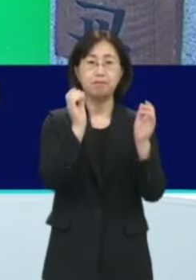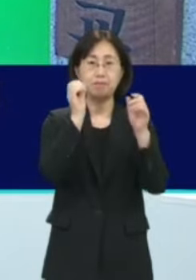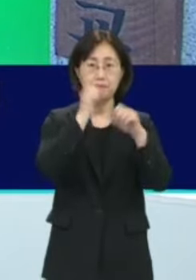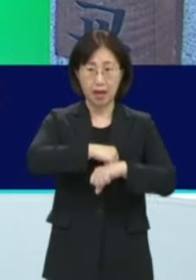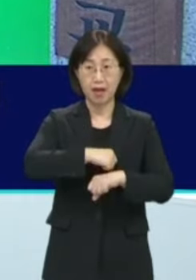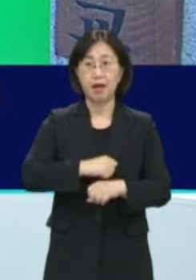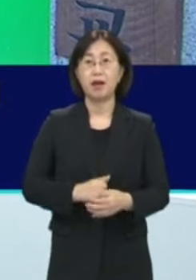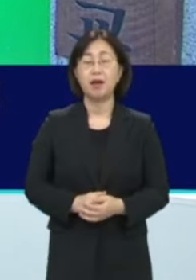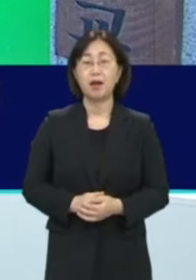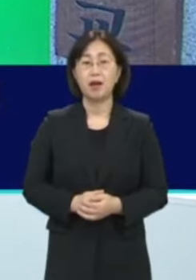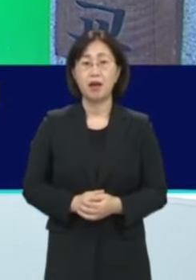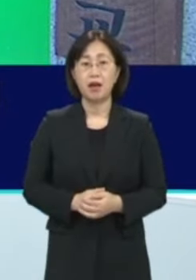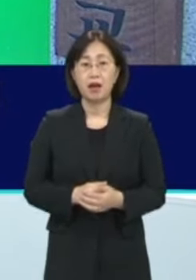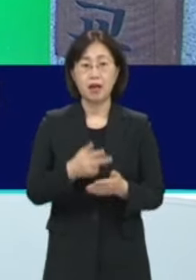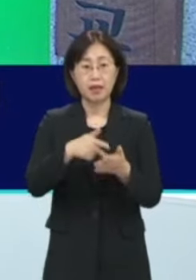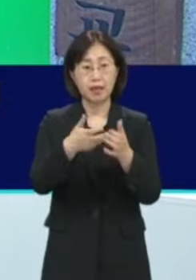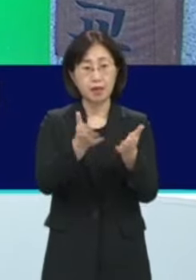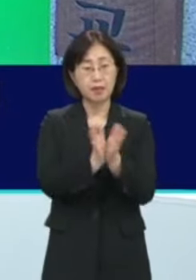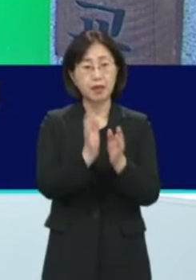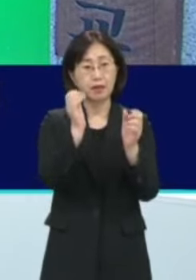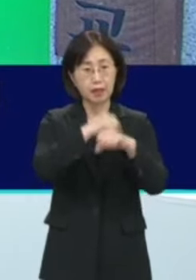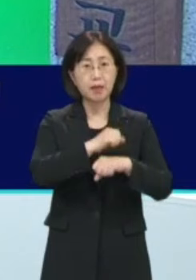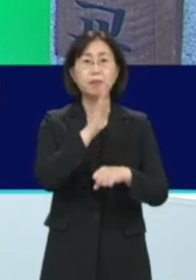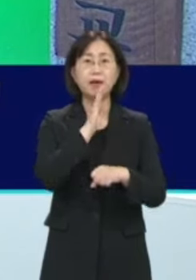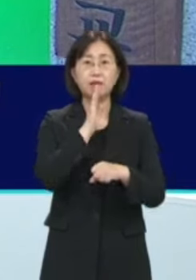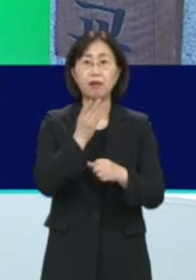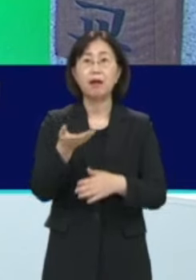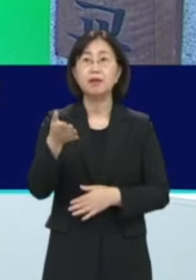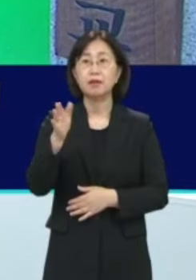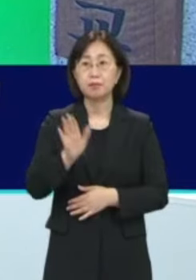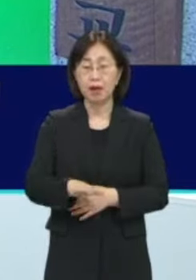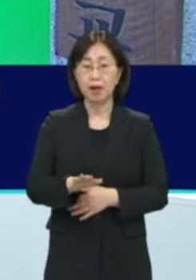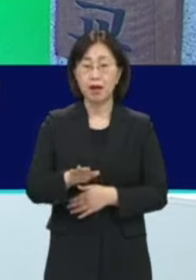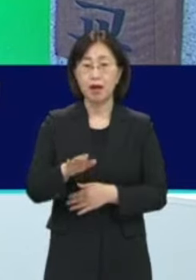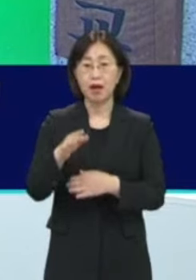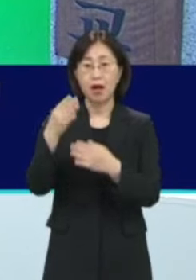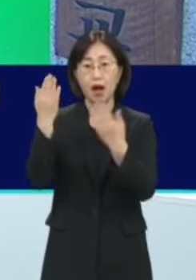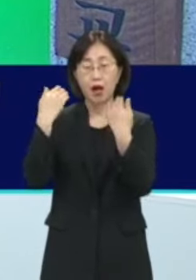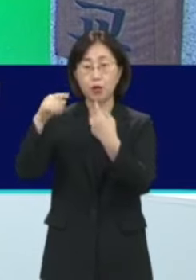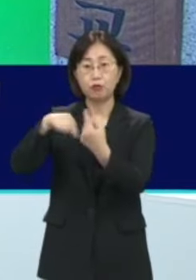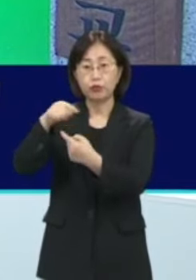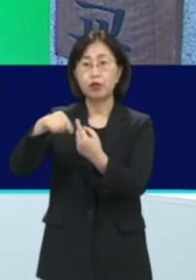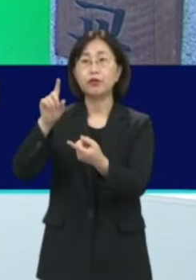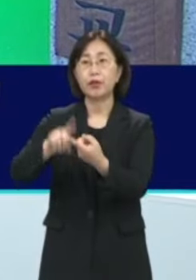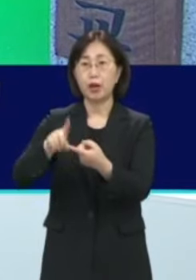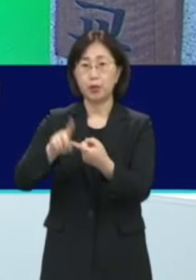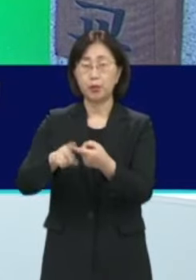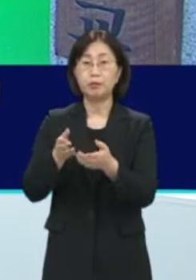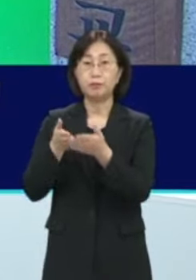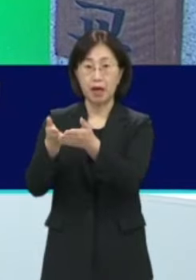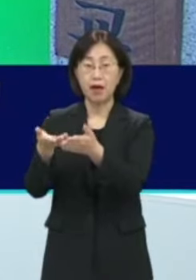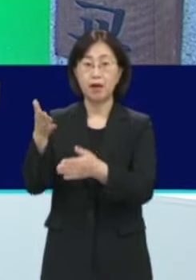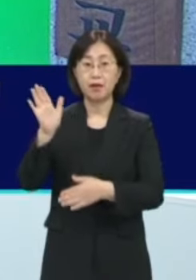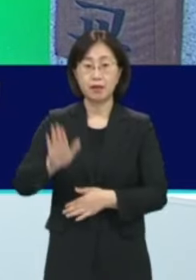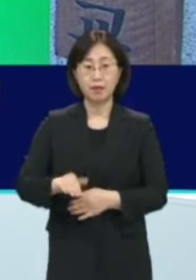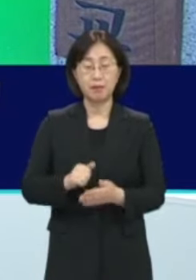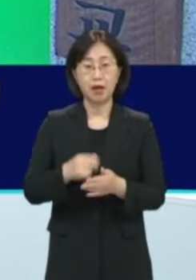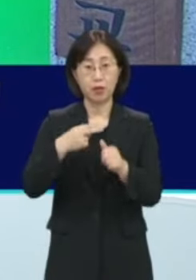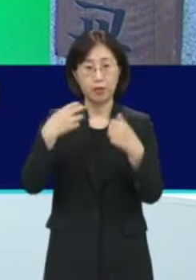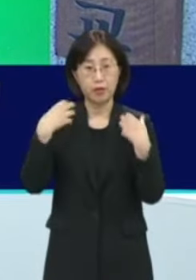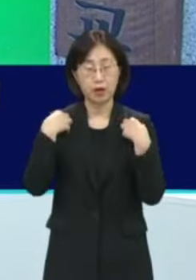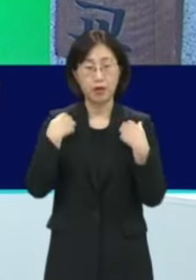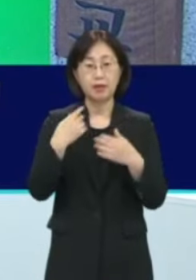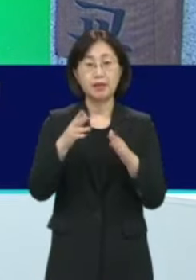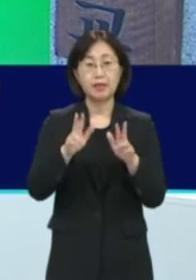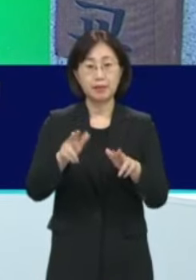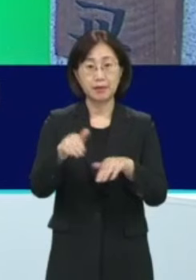재단 측은 파산과는 별개로 학교만은 살려달라고 요구하고 있지만 교육당국은 올해 신입생들이 졸업하는